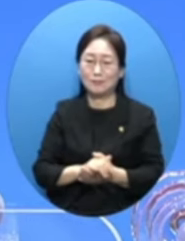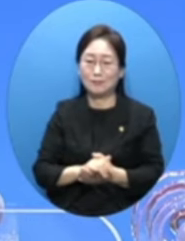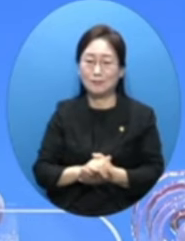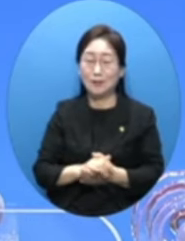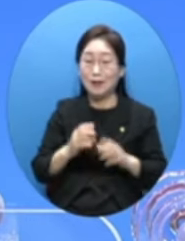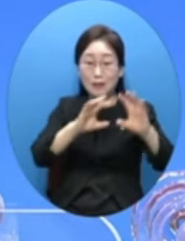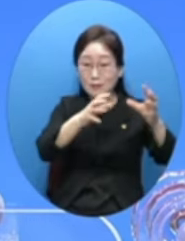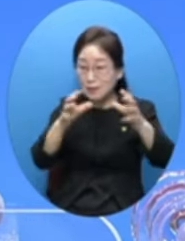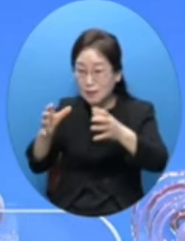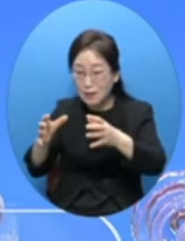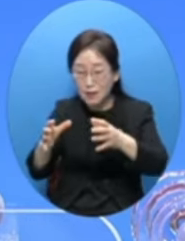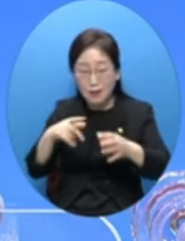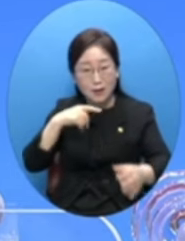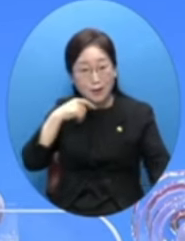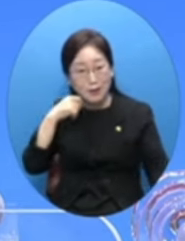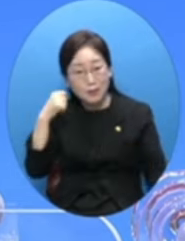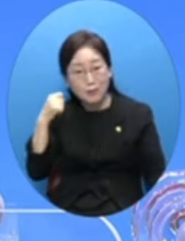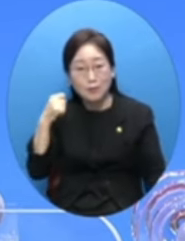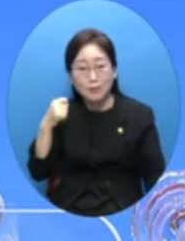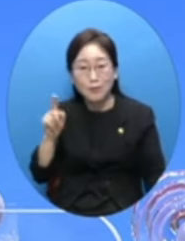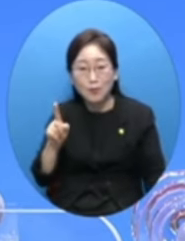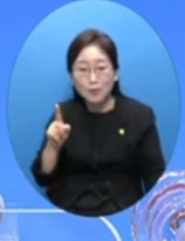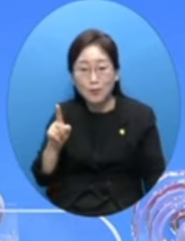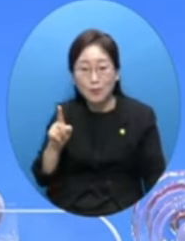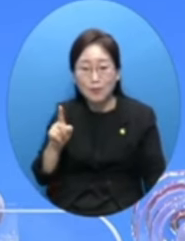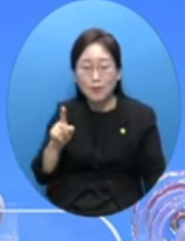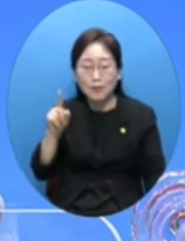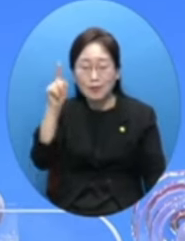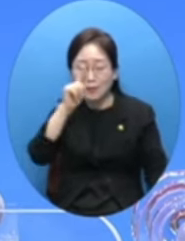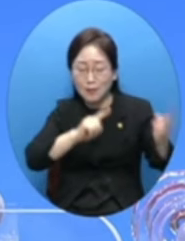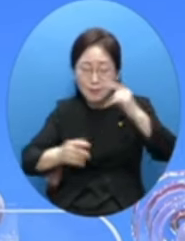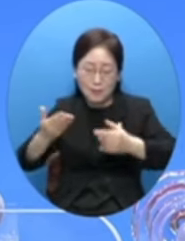세상 것에 목매어 살면 남는 것은 상처뿐입니다.